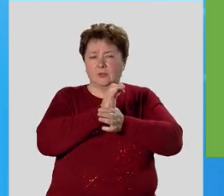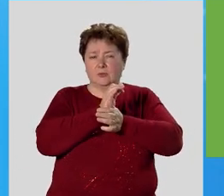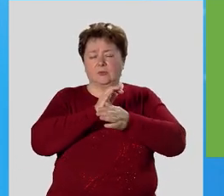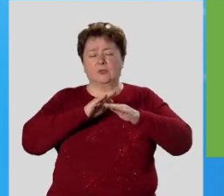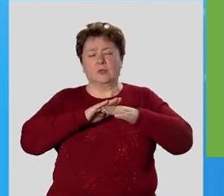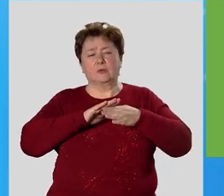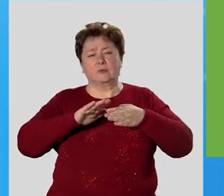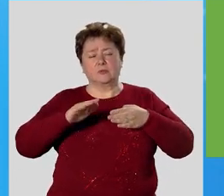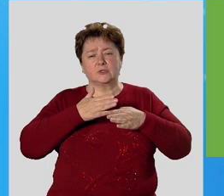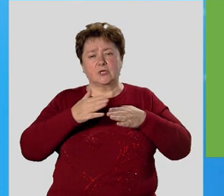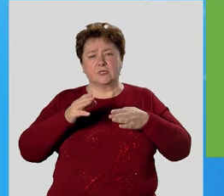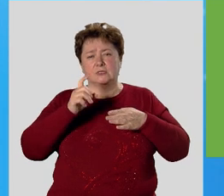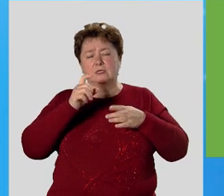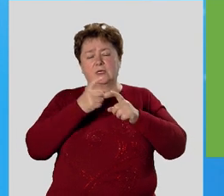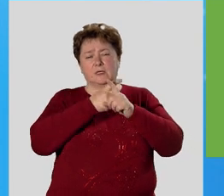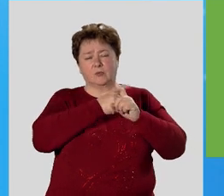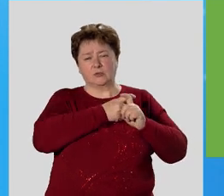уплотненные участки хромосом.